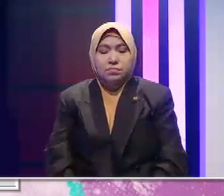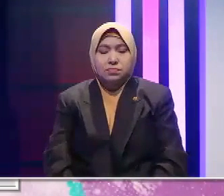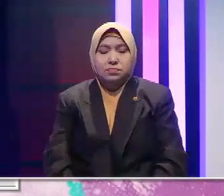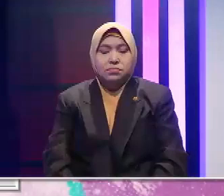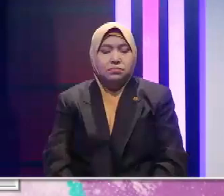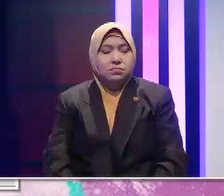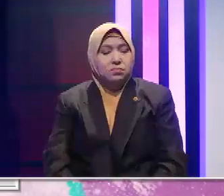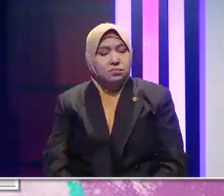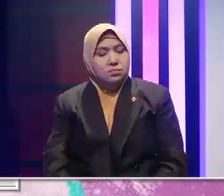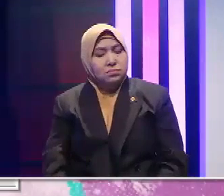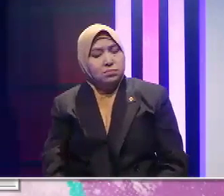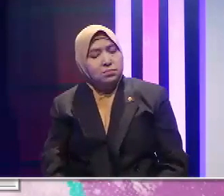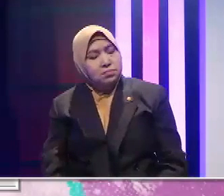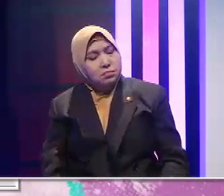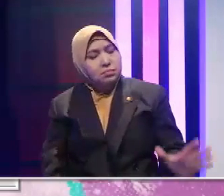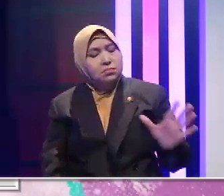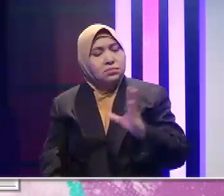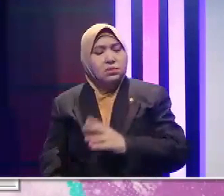biiznillah wa man